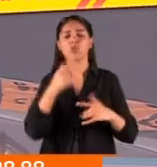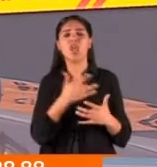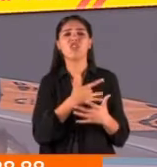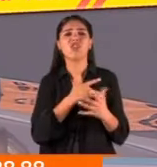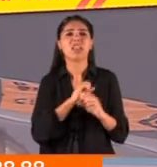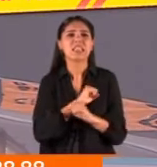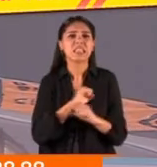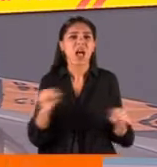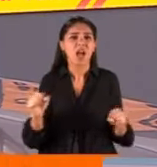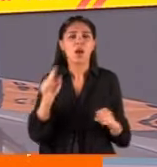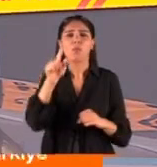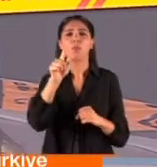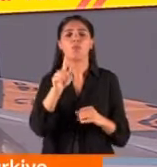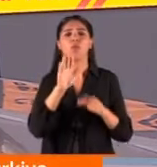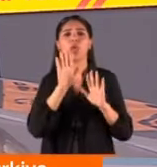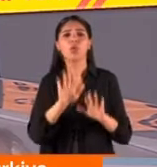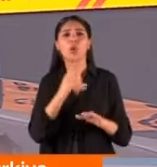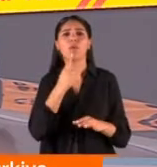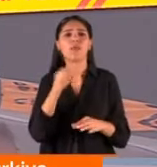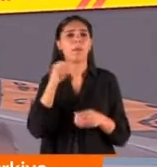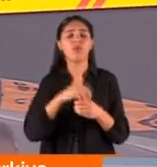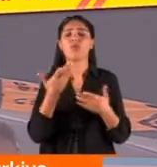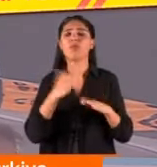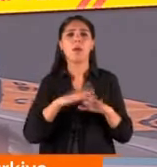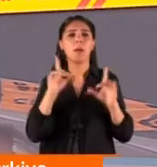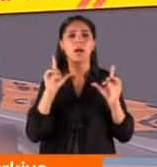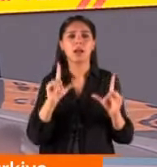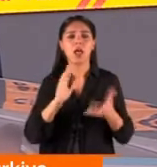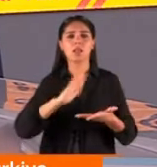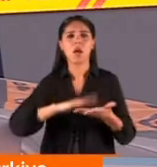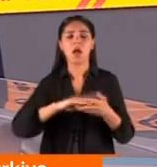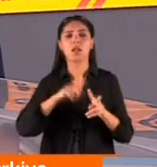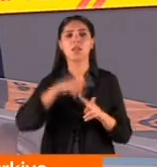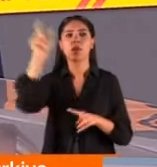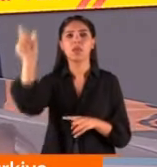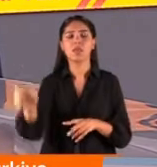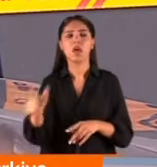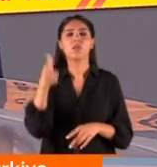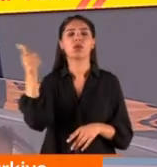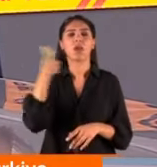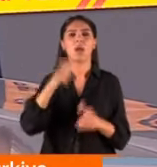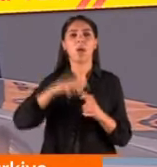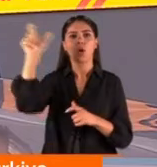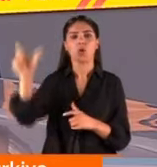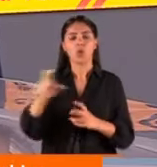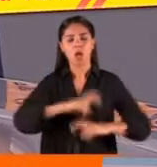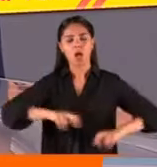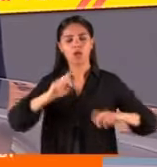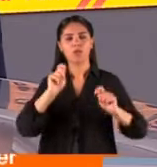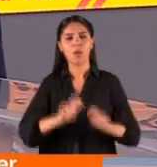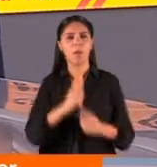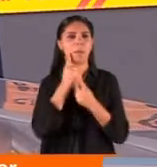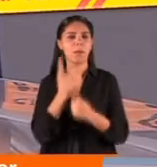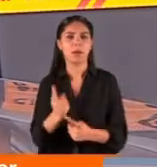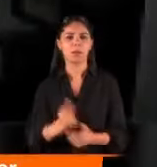ve bu facialara artık dur demek için ne yapmalı? Arkadaşlarımız Yavuz Oymak ve Gökhan Şenadal'ı araştırdı.